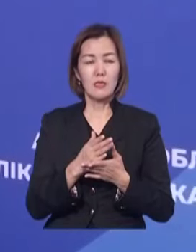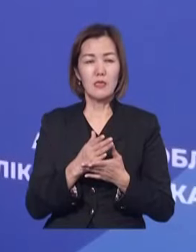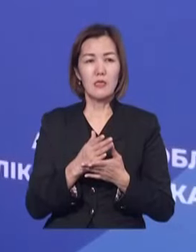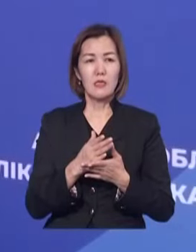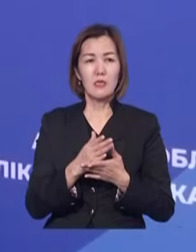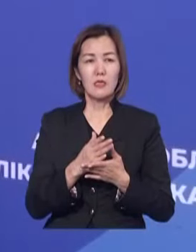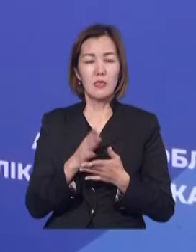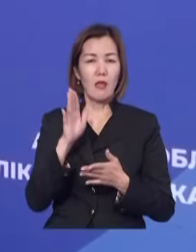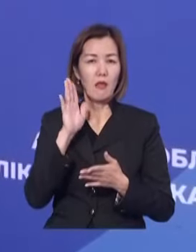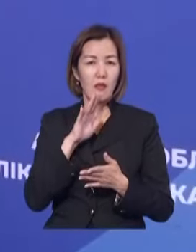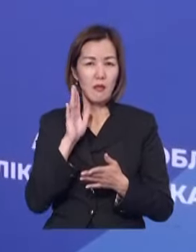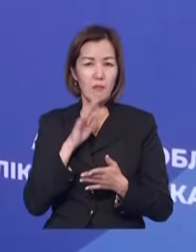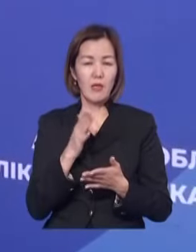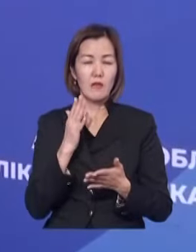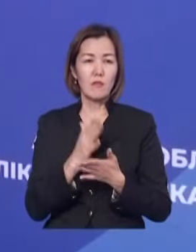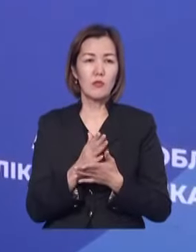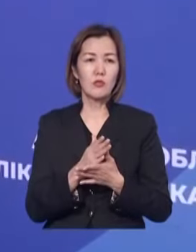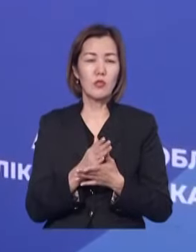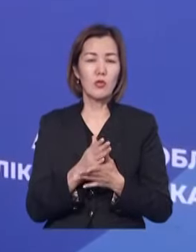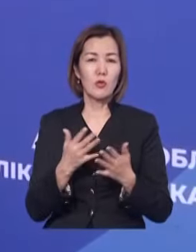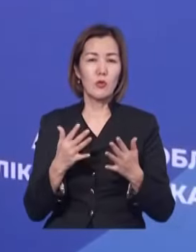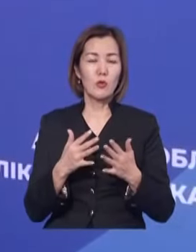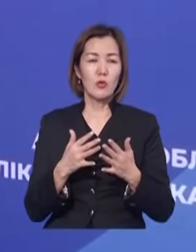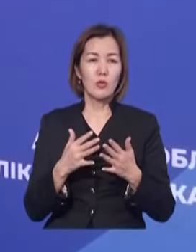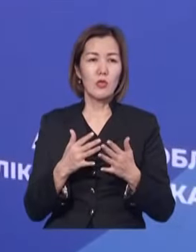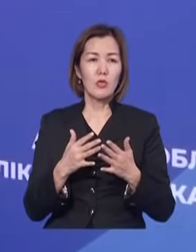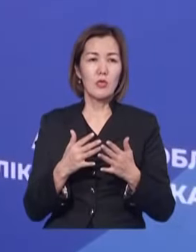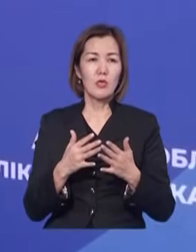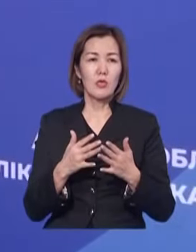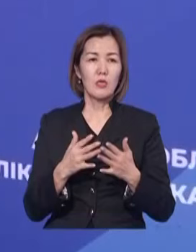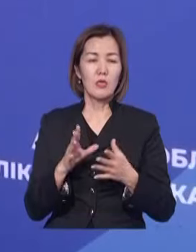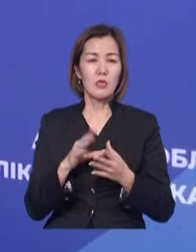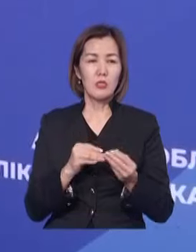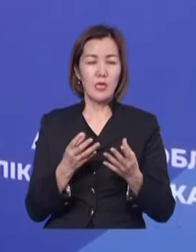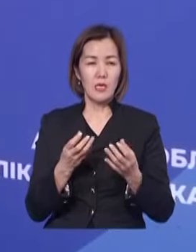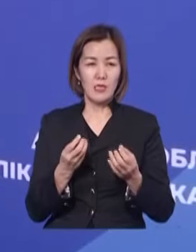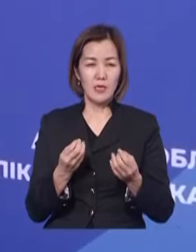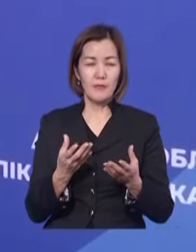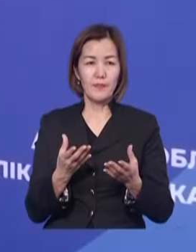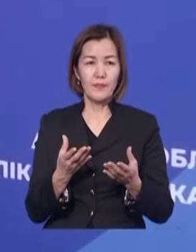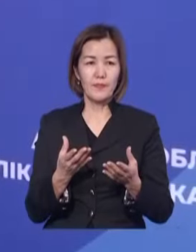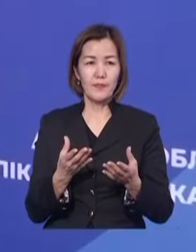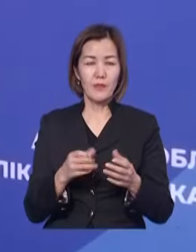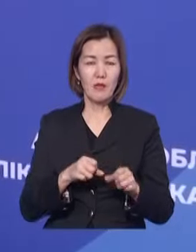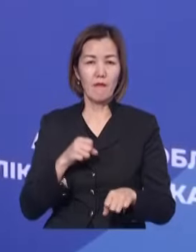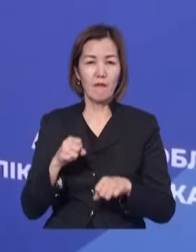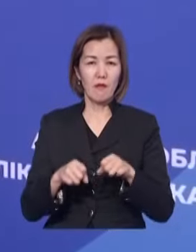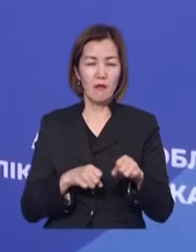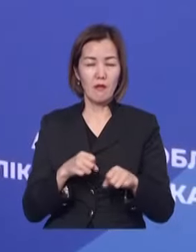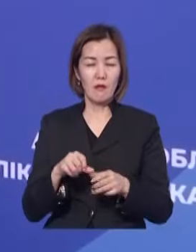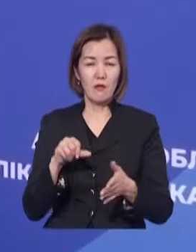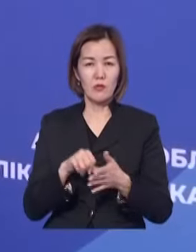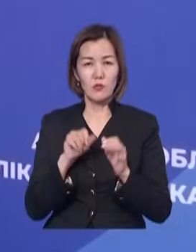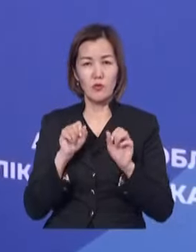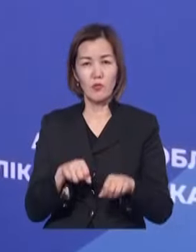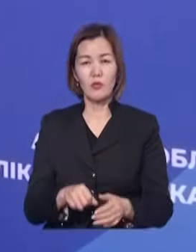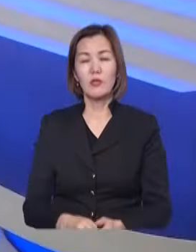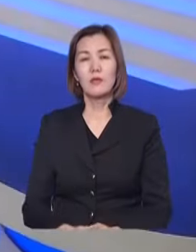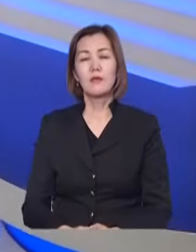дистанциялар итпен және де жаңағы үй жануары итпен арналған және де вело станциялары болады.